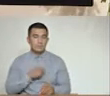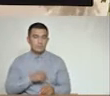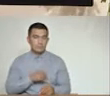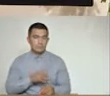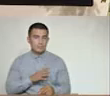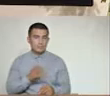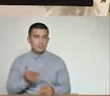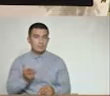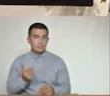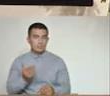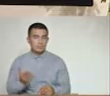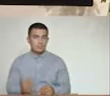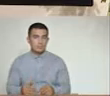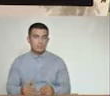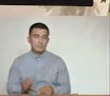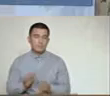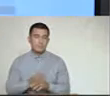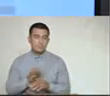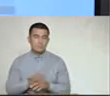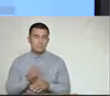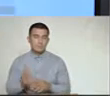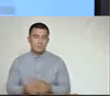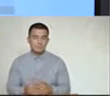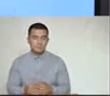ekan. To'g'rimi? Barakalla.